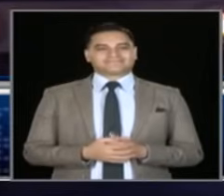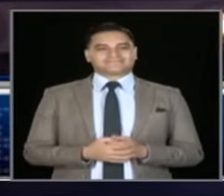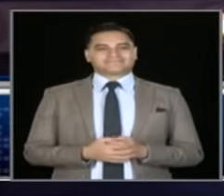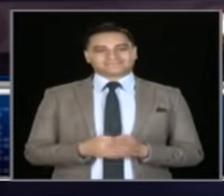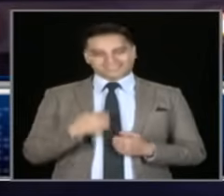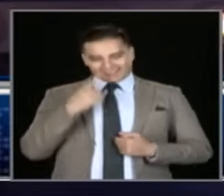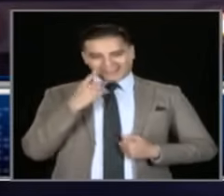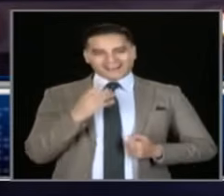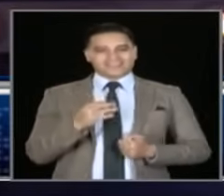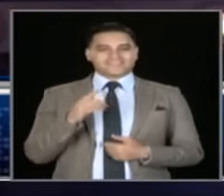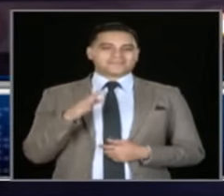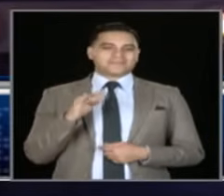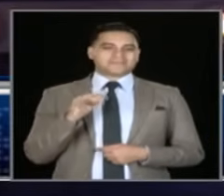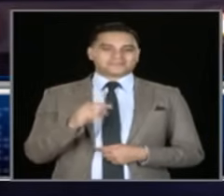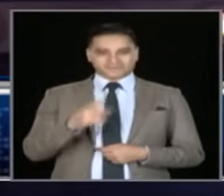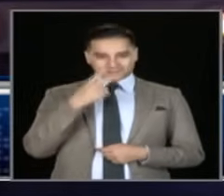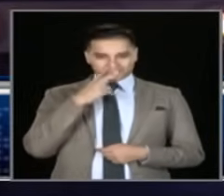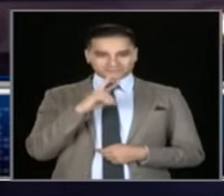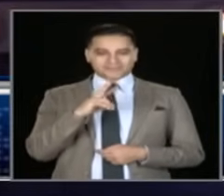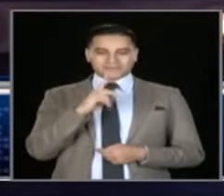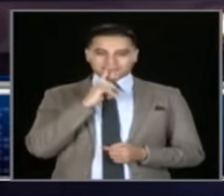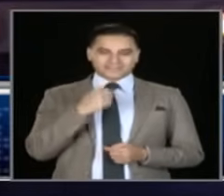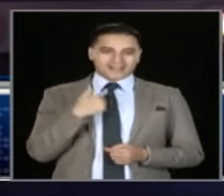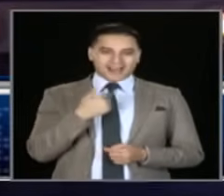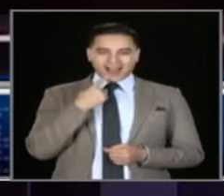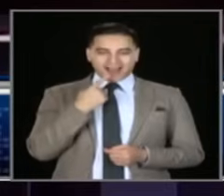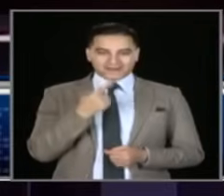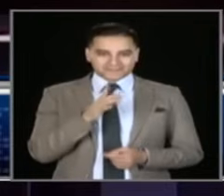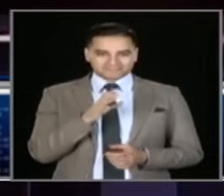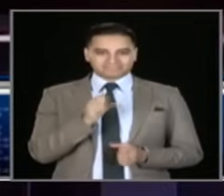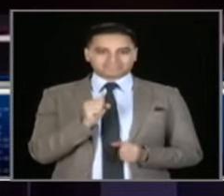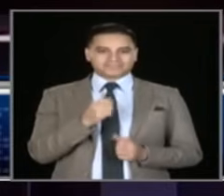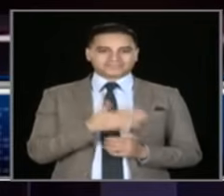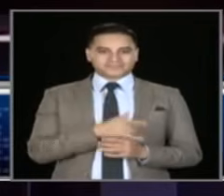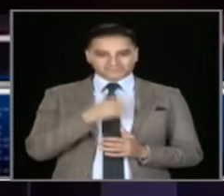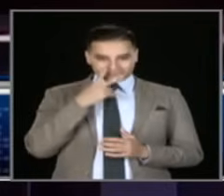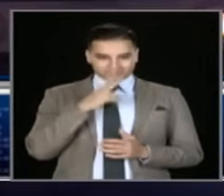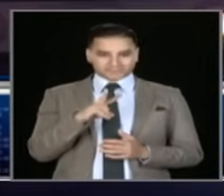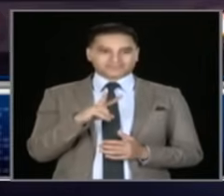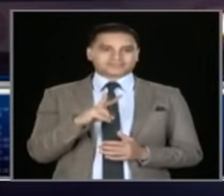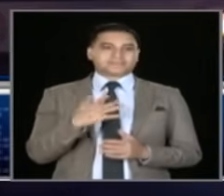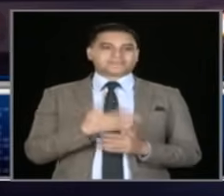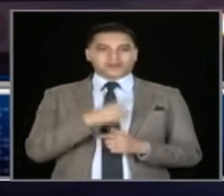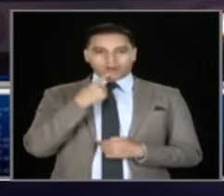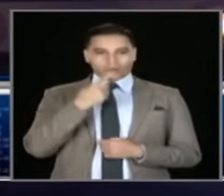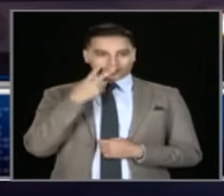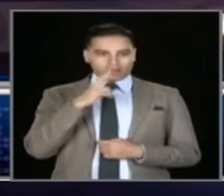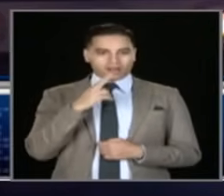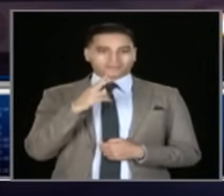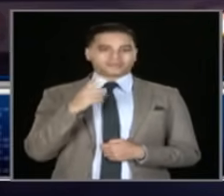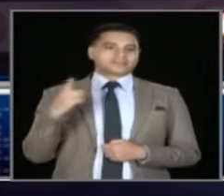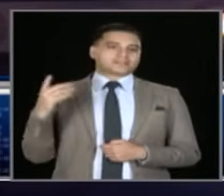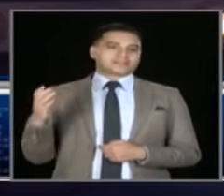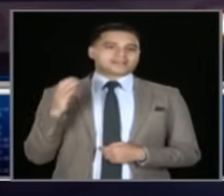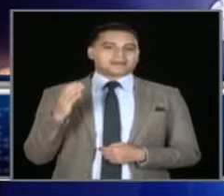أنا اتلخبطت والله. عارف يا بسمة. أنا اتلخبطت والله. بس أنا ما رضيتش حتى عقب إنك اتلخبطتي. لأن لو قلت اتلخبطتي أكني